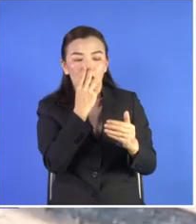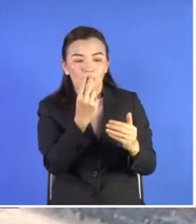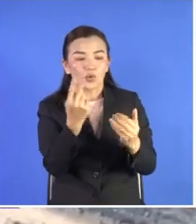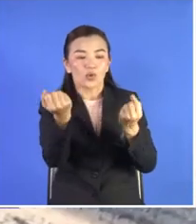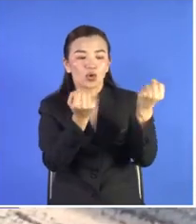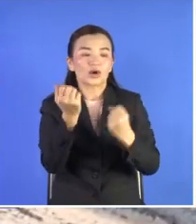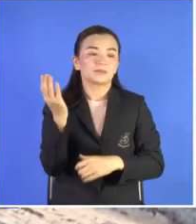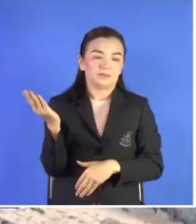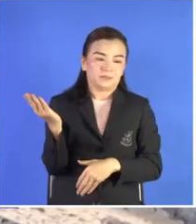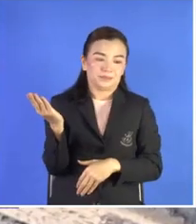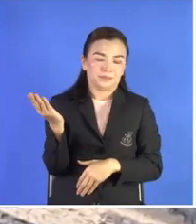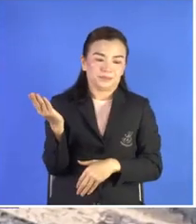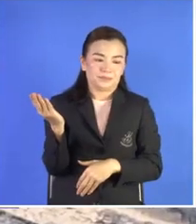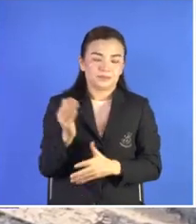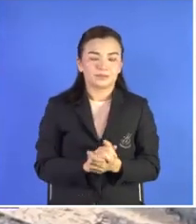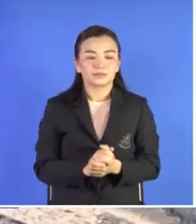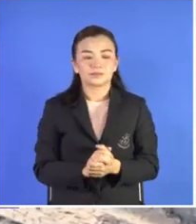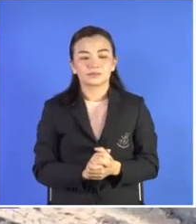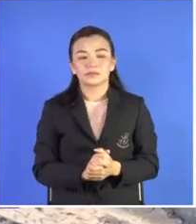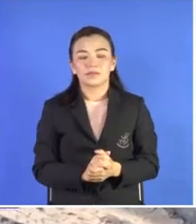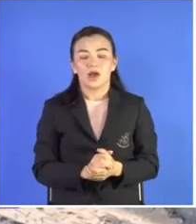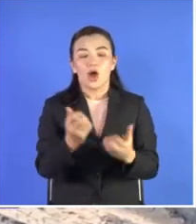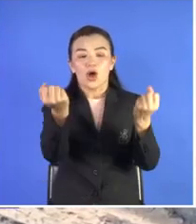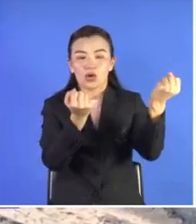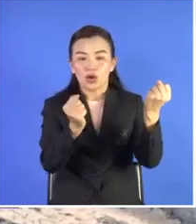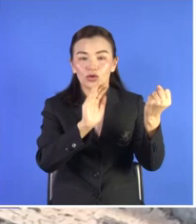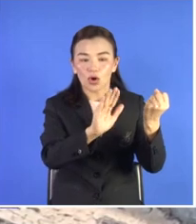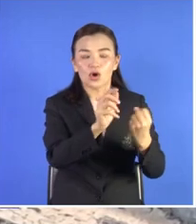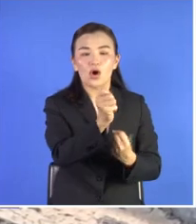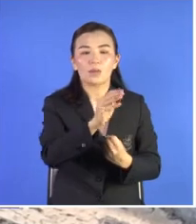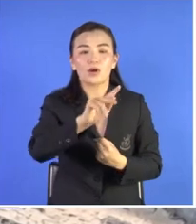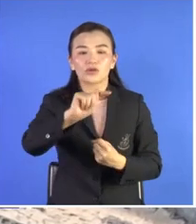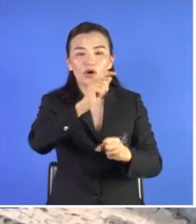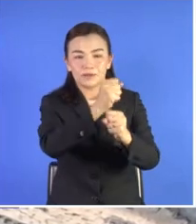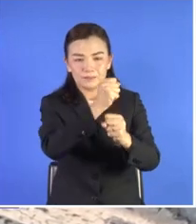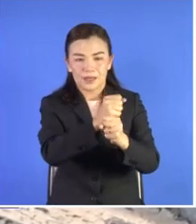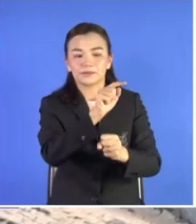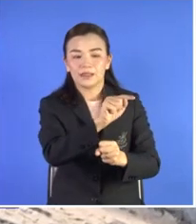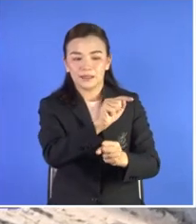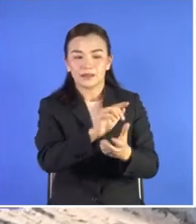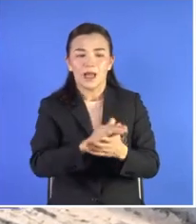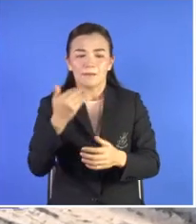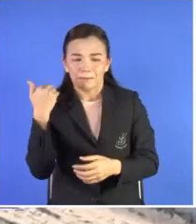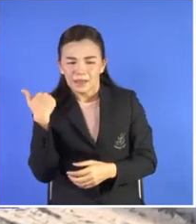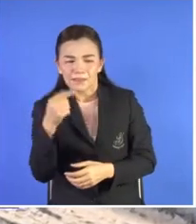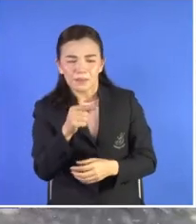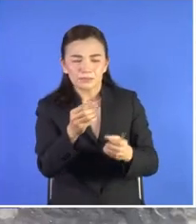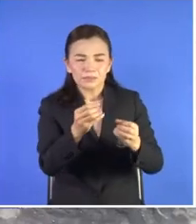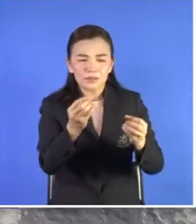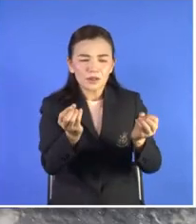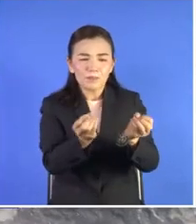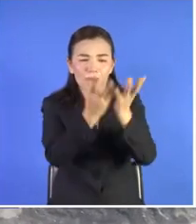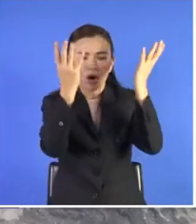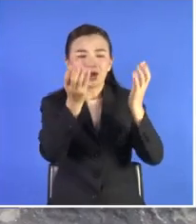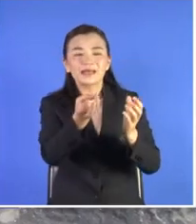สีเงินทะเบียนเพชรบูรณ์ขององค์การบริหารส่วนตำบลบึง 3,000มีร่องรอยความเสียหายเล็กน้อยนะคะที่เกิดจากแรงระเบิดแล้